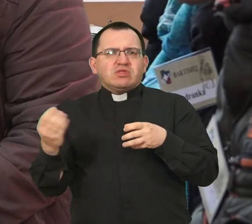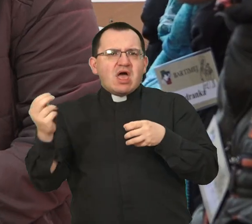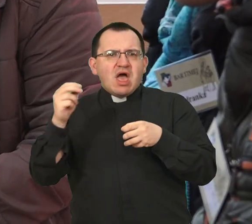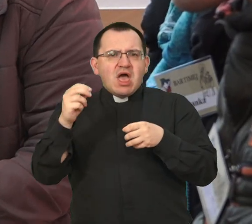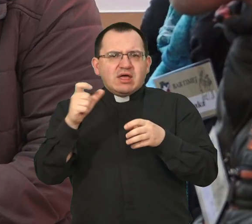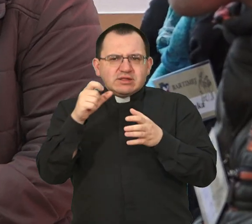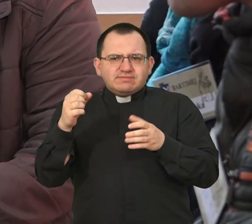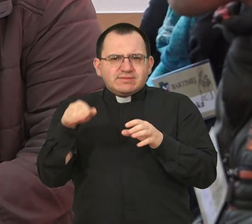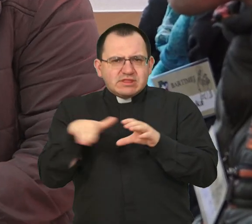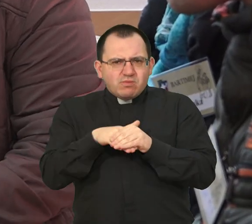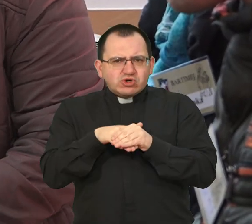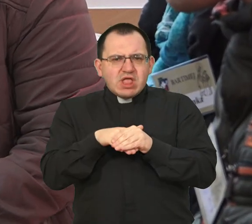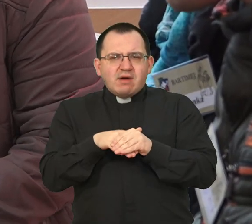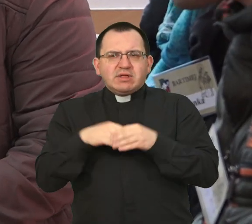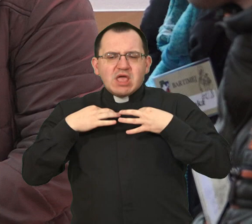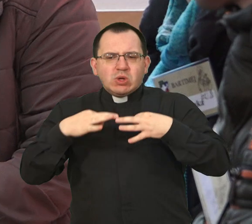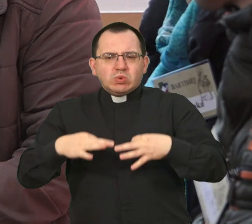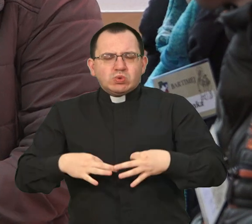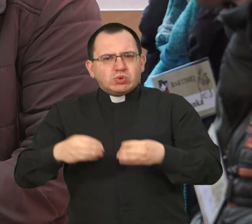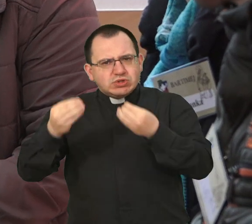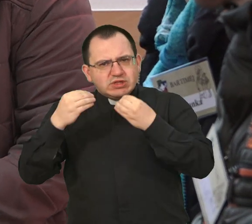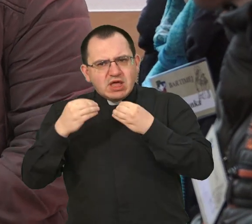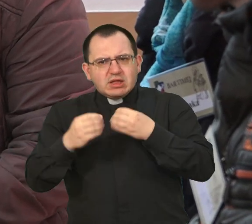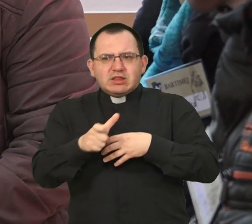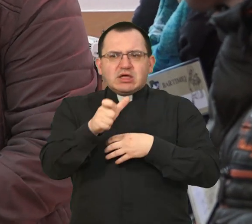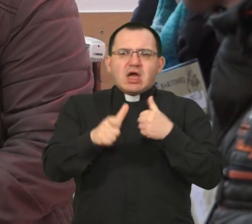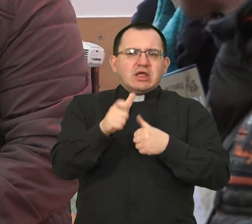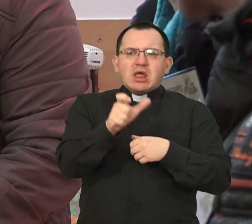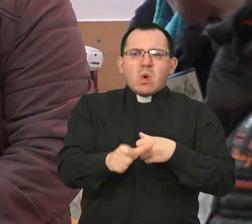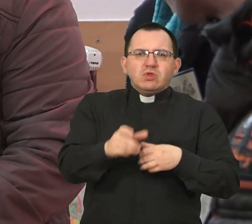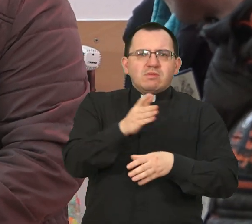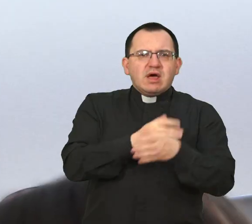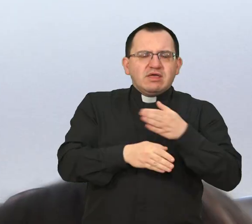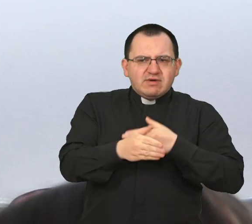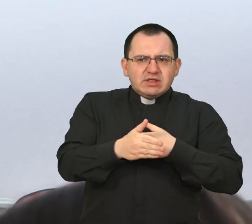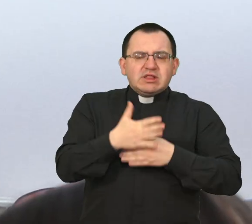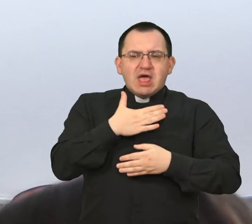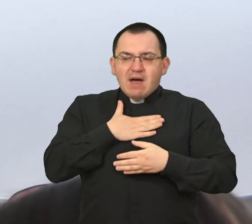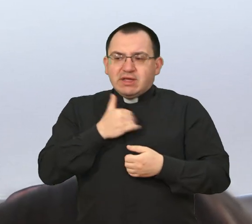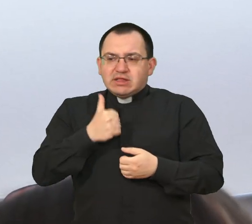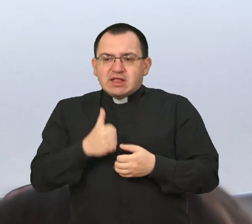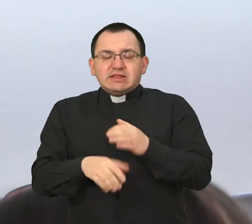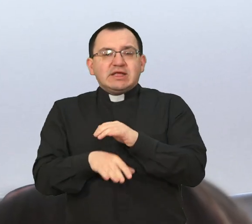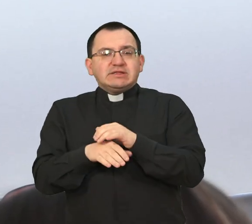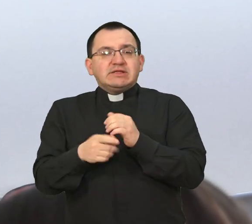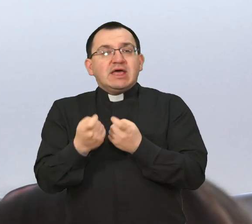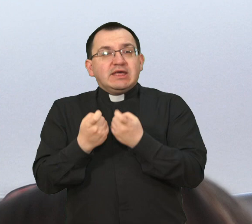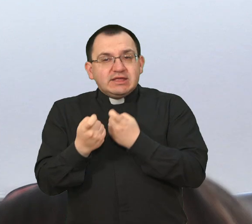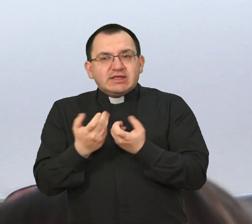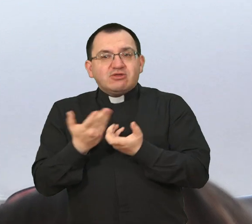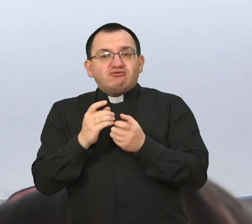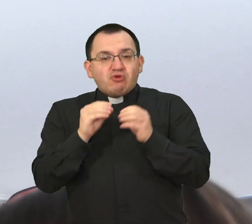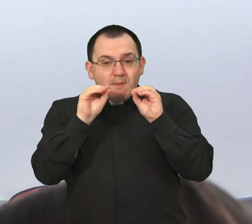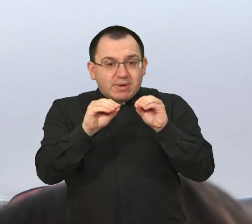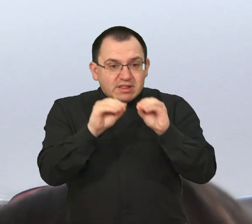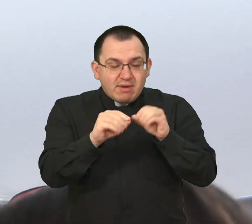stručnih djelatnika, za zapošljavanje osoba s invaliditetom. Meni je danas izazov što je